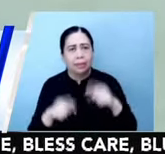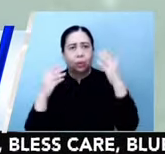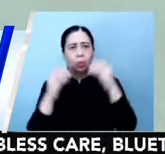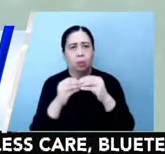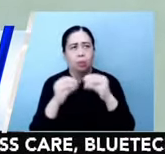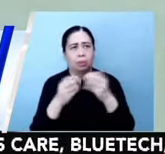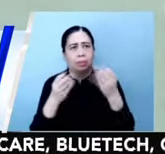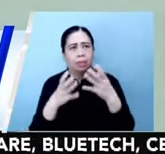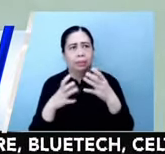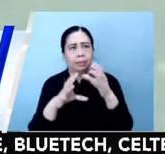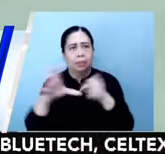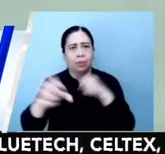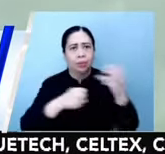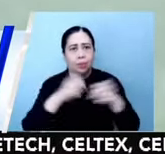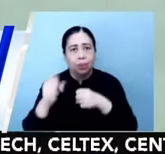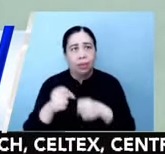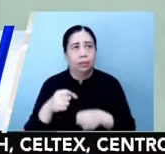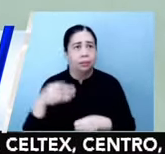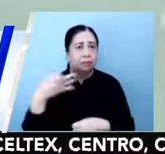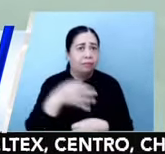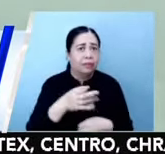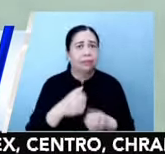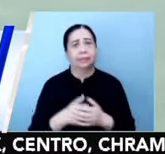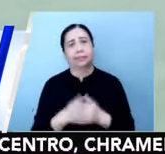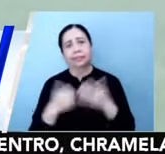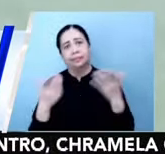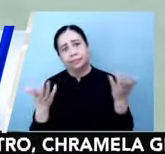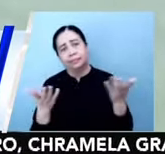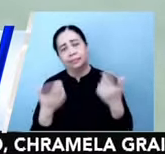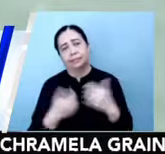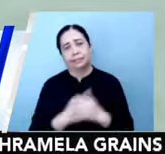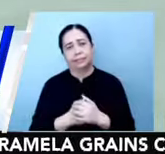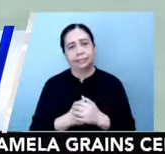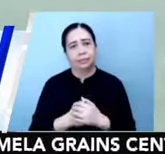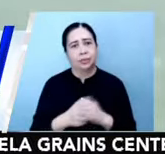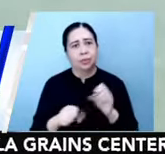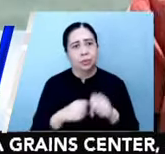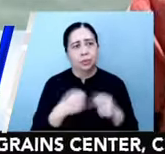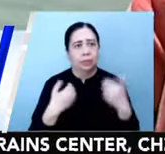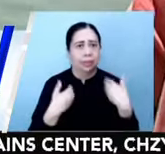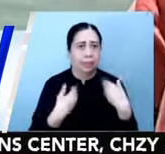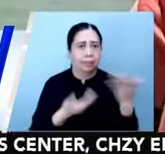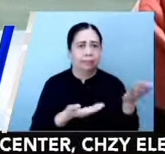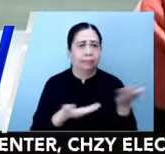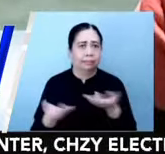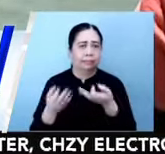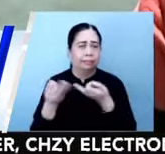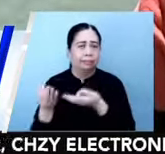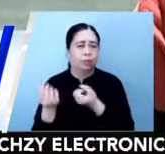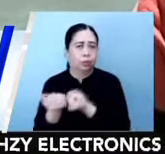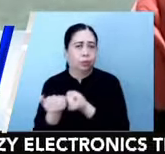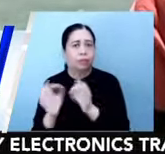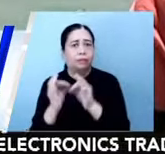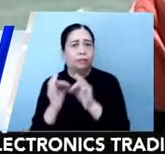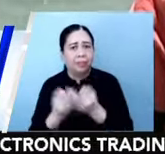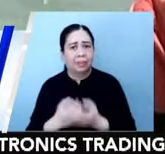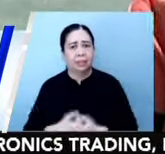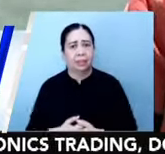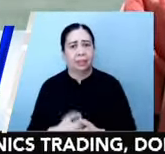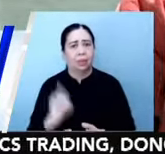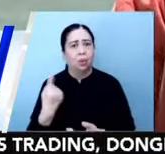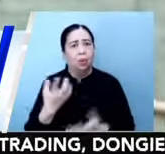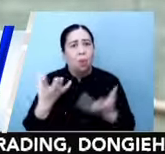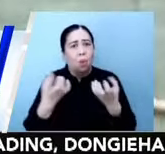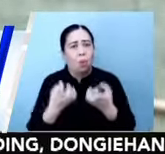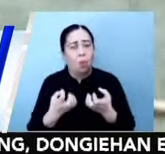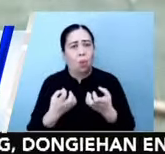Kaya lang maganda para mayroong pang ano sa pamilya. Gusto lang namin na maayos yung presyo ng